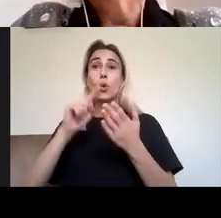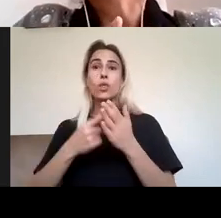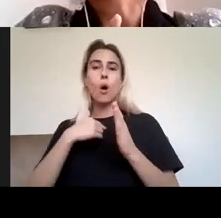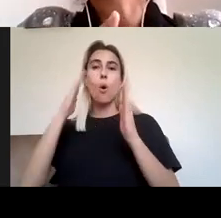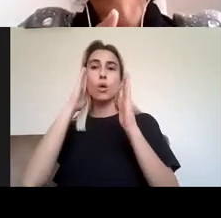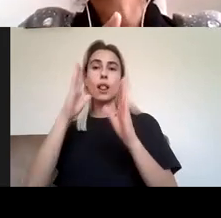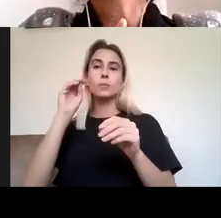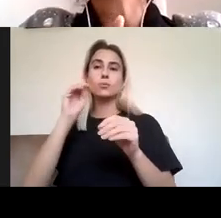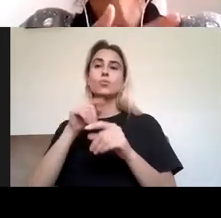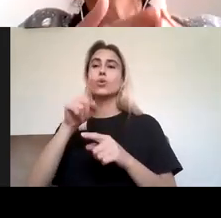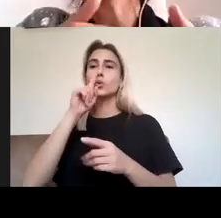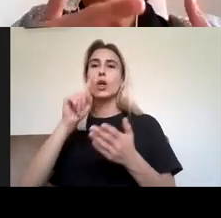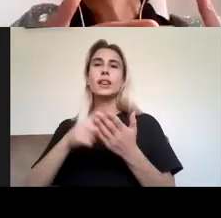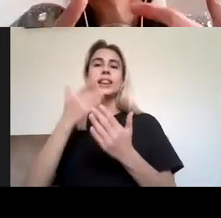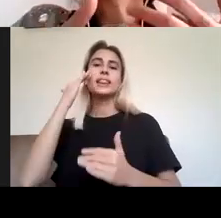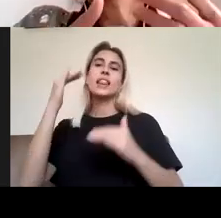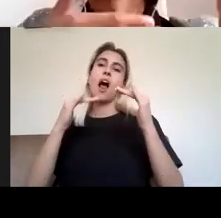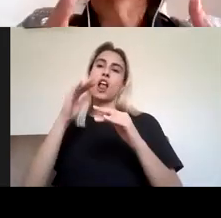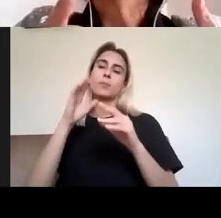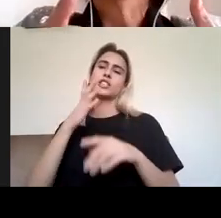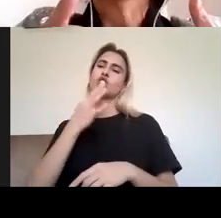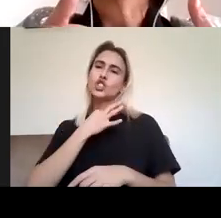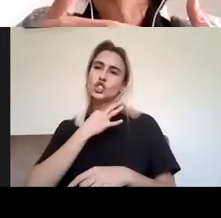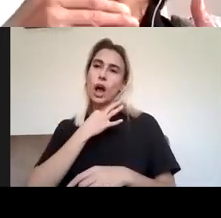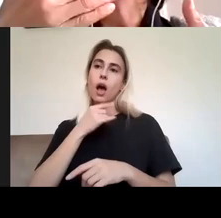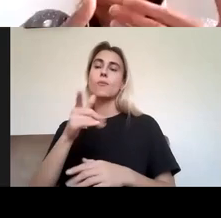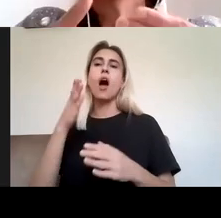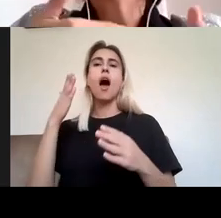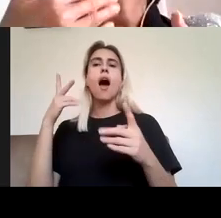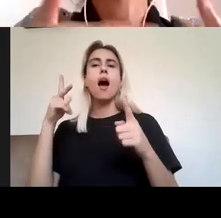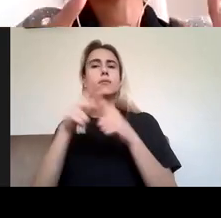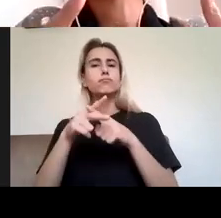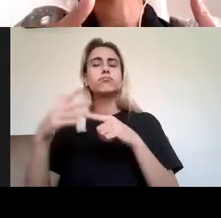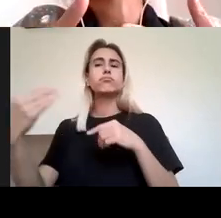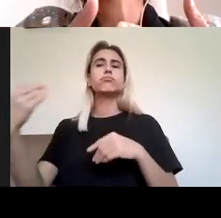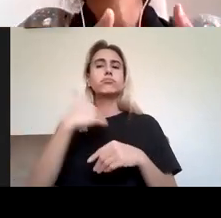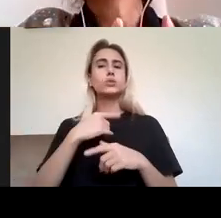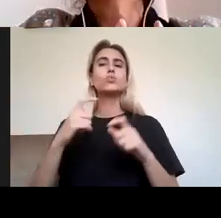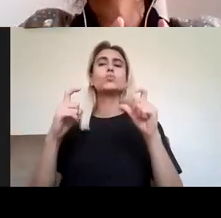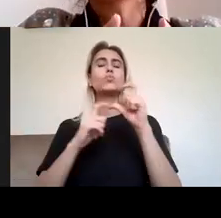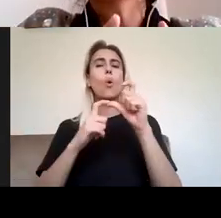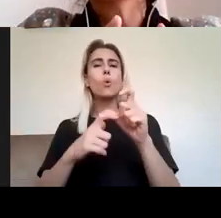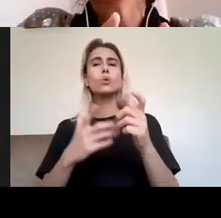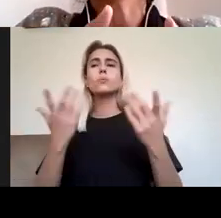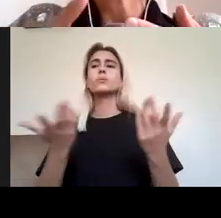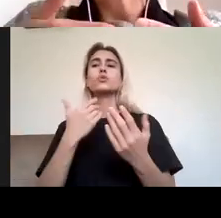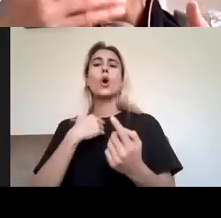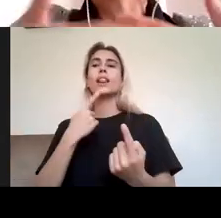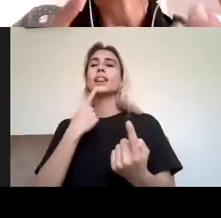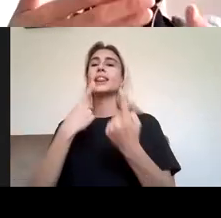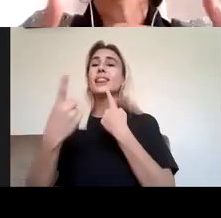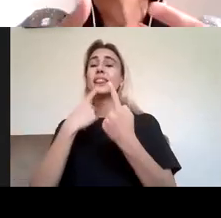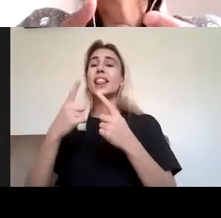için bu noktada değerlendirmenizi rica edeceğim. Bu arada lütfen aralarda girebilirsiniz, sorular sorabilirsiniz. Ben çok interaktif ders yapmayı